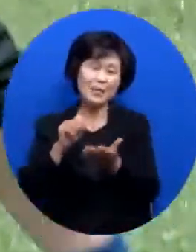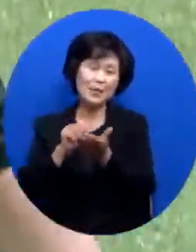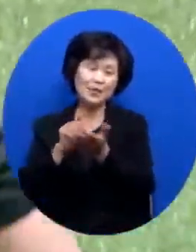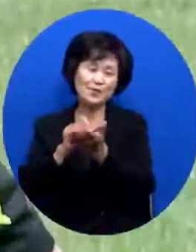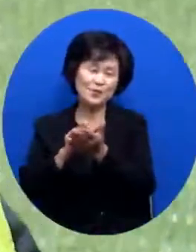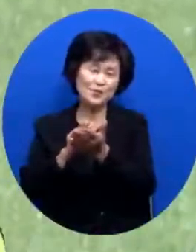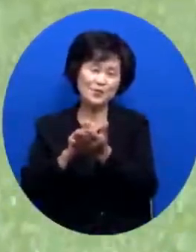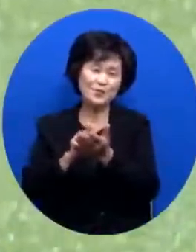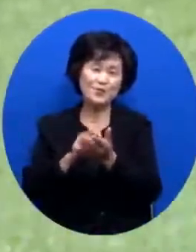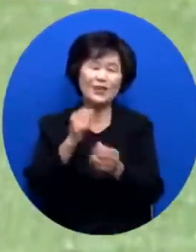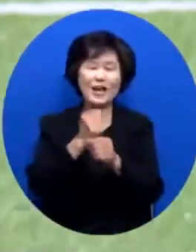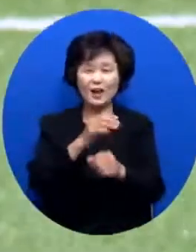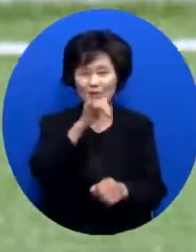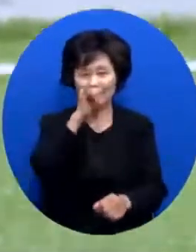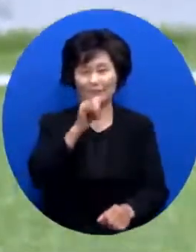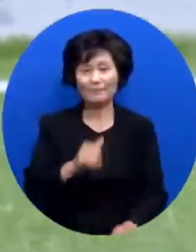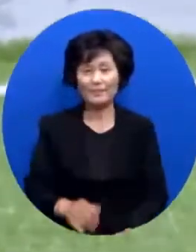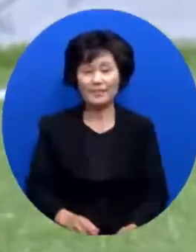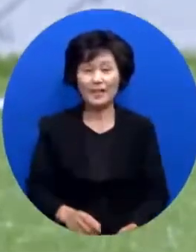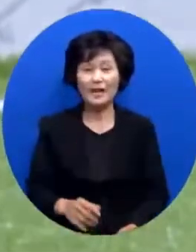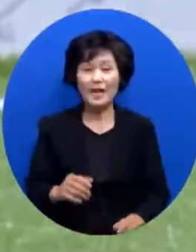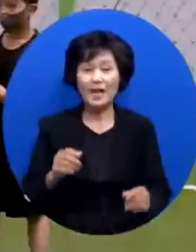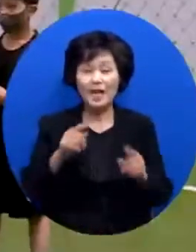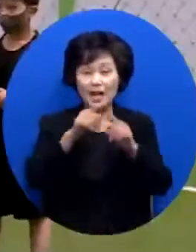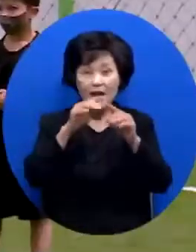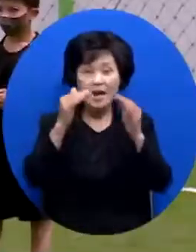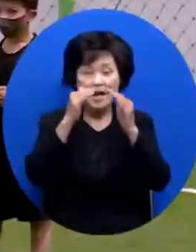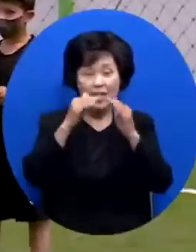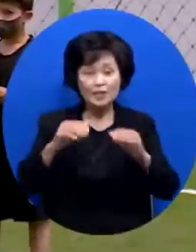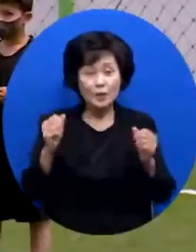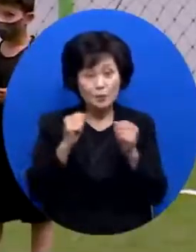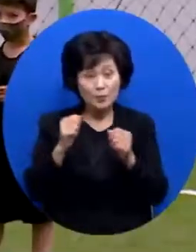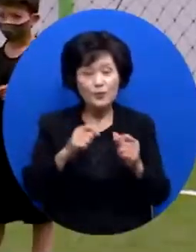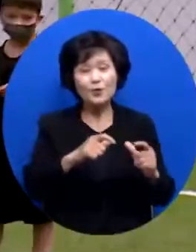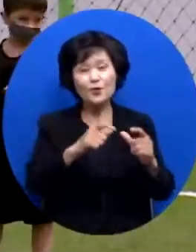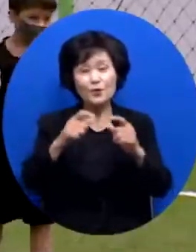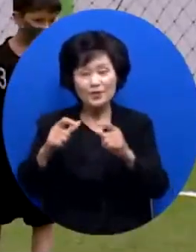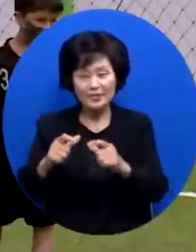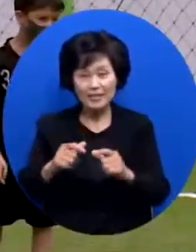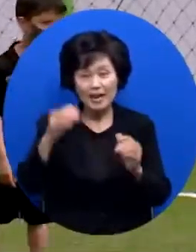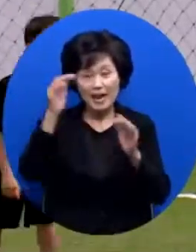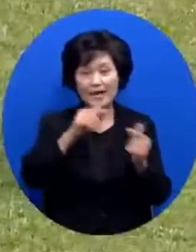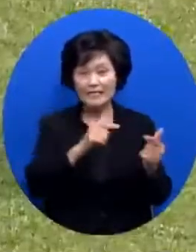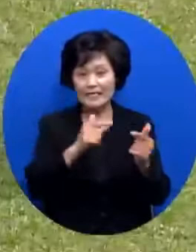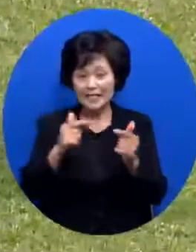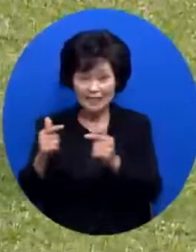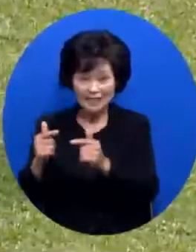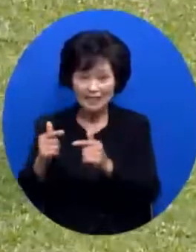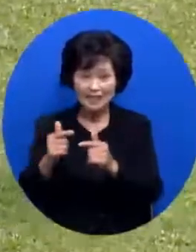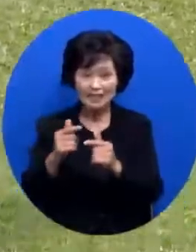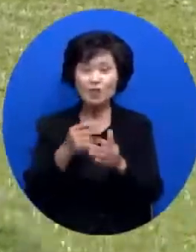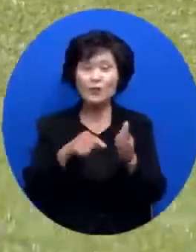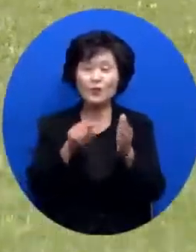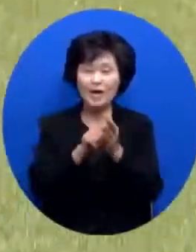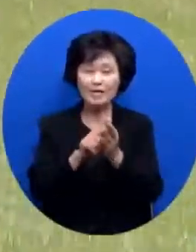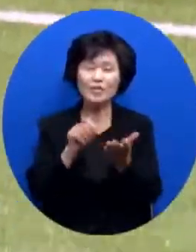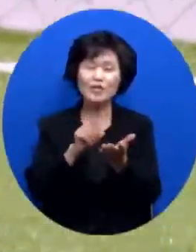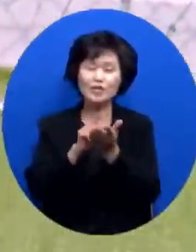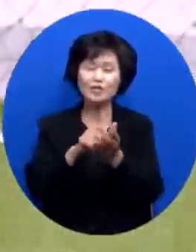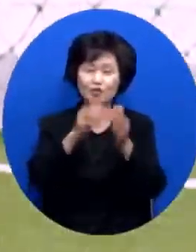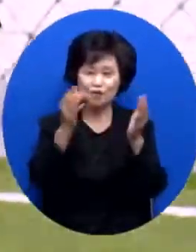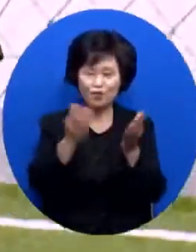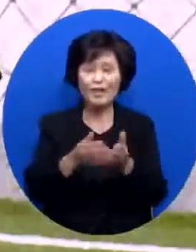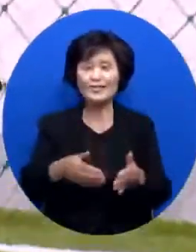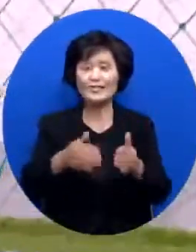장동교회는 지난달 1일 전북 지역 다문화 초등학생을 대상으로 전북 글로벌 유소년 축구단을 창단했습니다. 다문화 가정